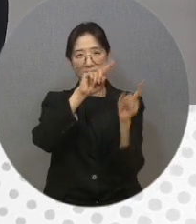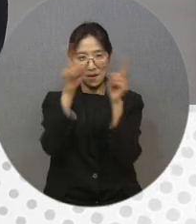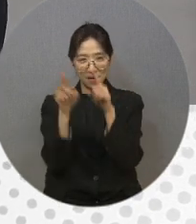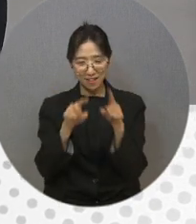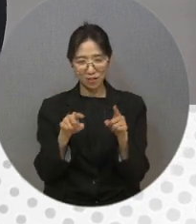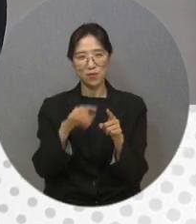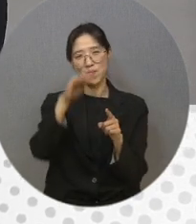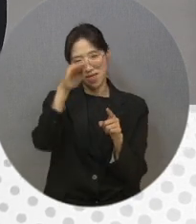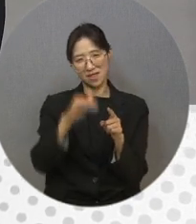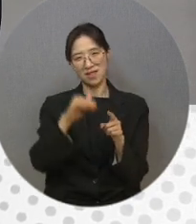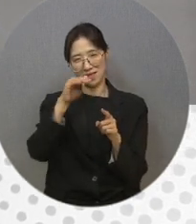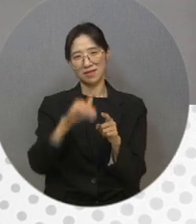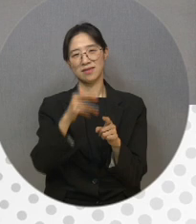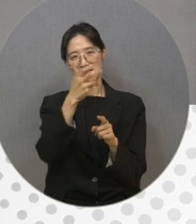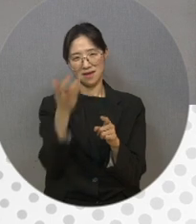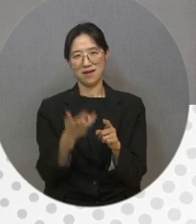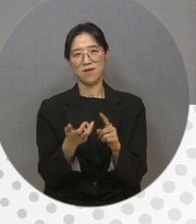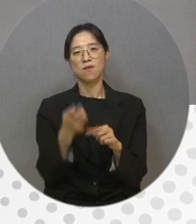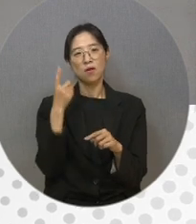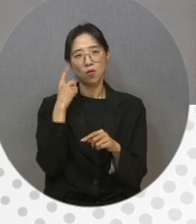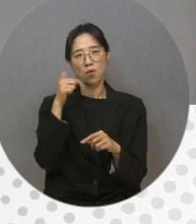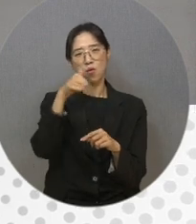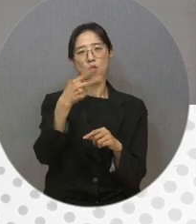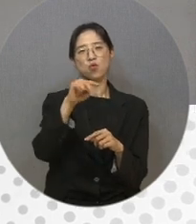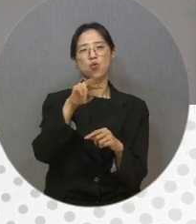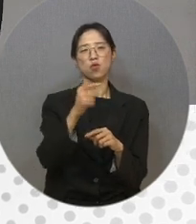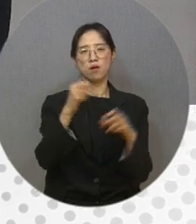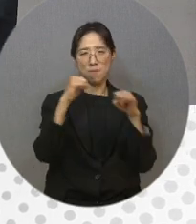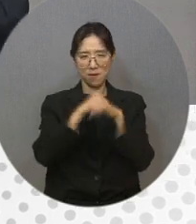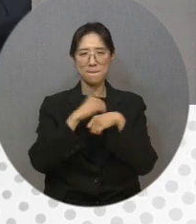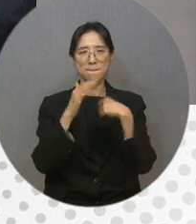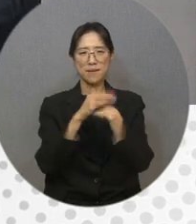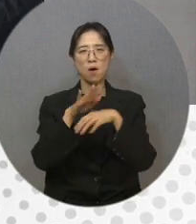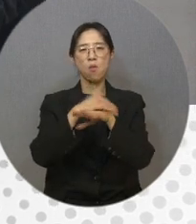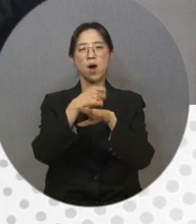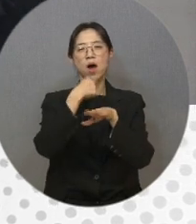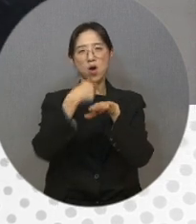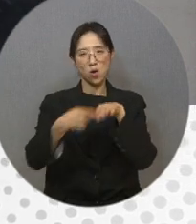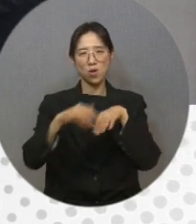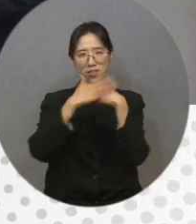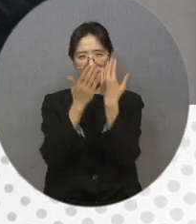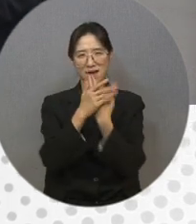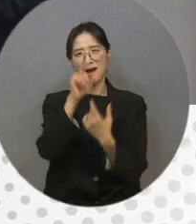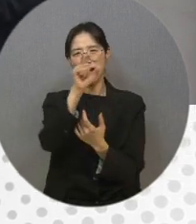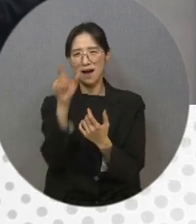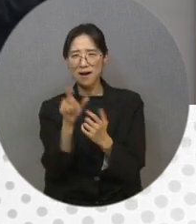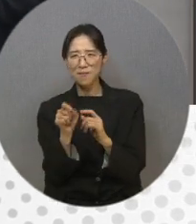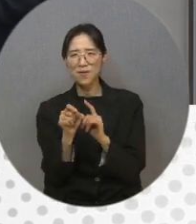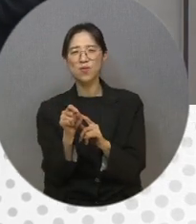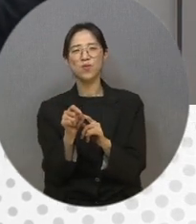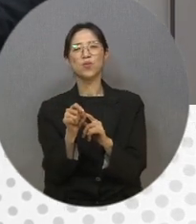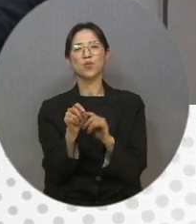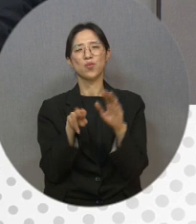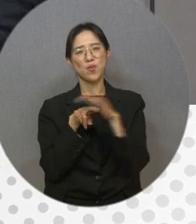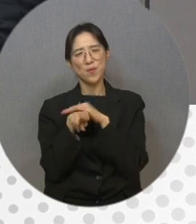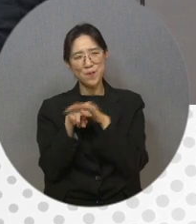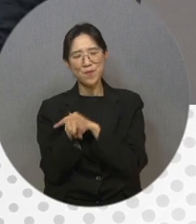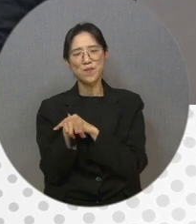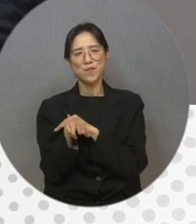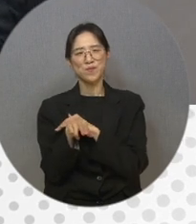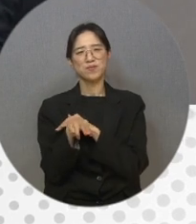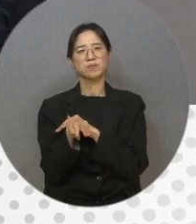내려오게 되는, 왜냐면 그 고조선이 멸망하면서 왕족들이 전부 다 한반도로, 도망, 이제